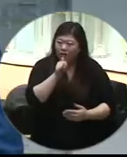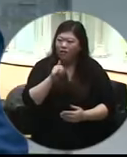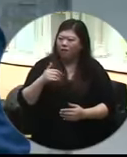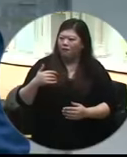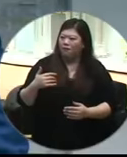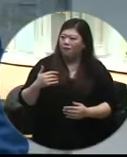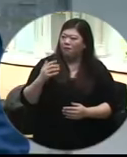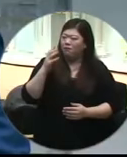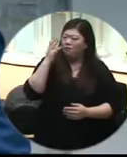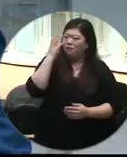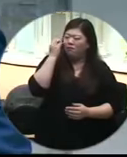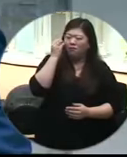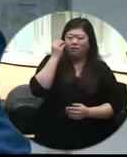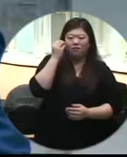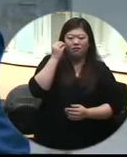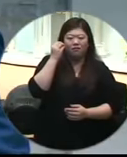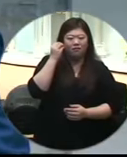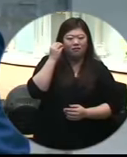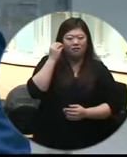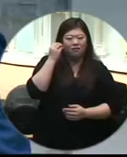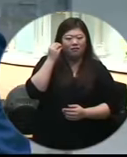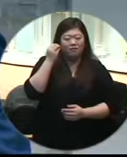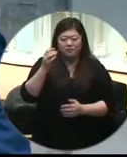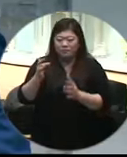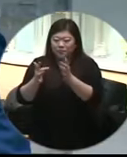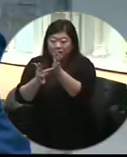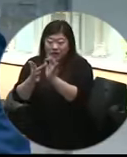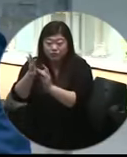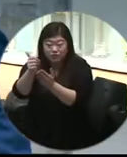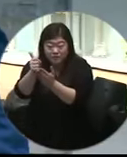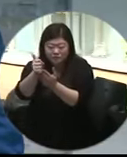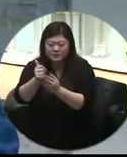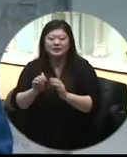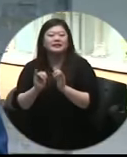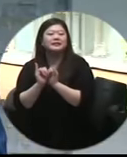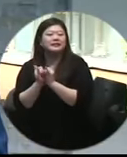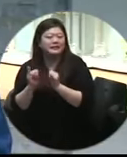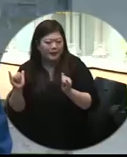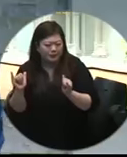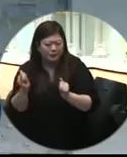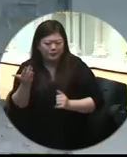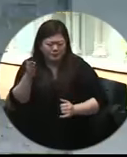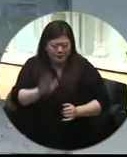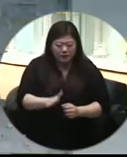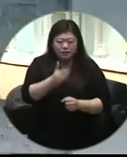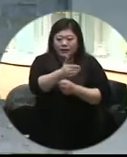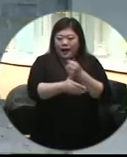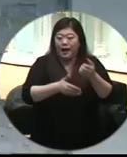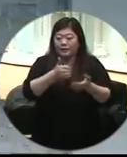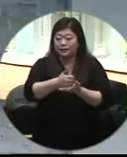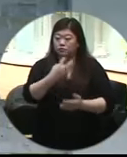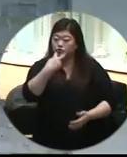예수님 자신 안에 있는 신성이 그렇게 잠시